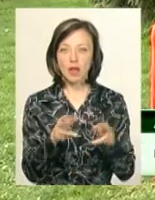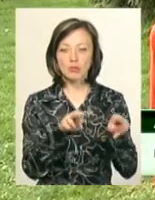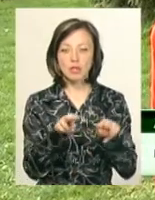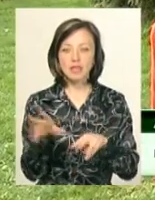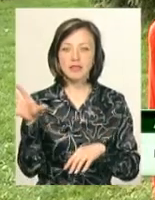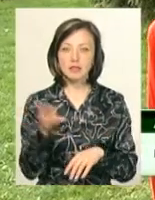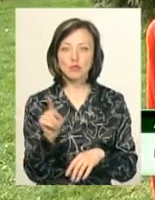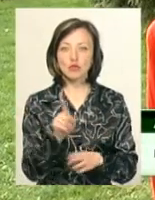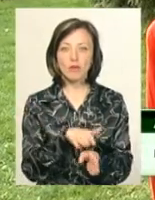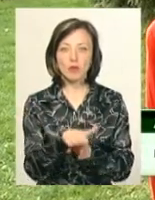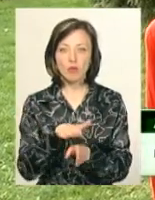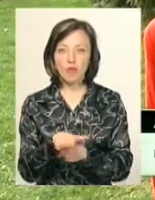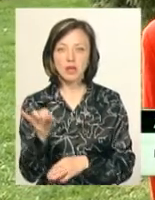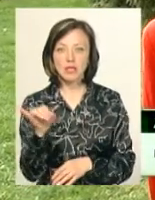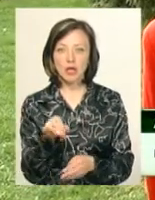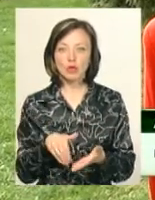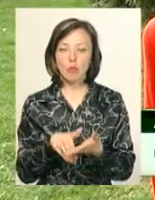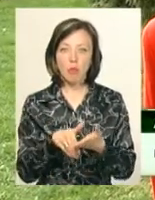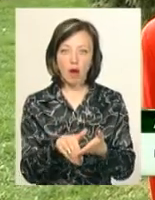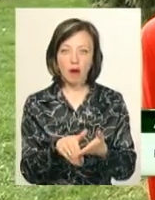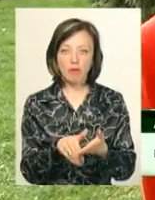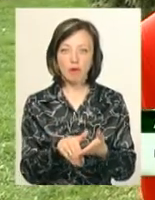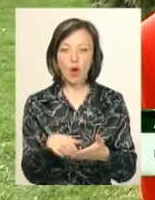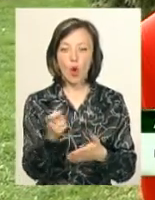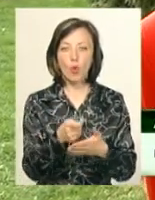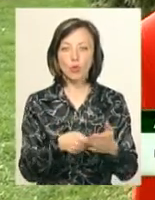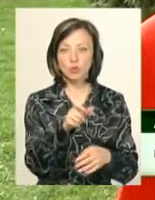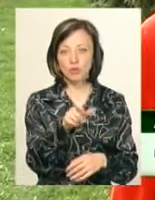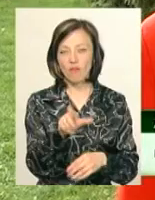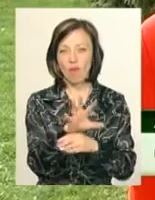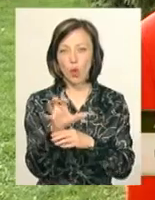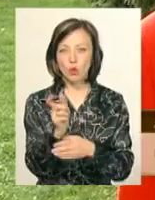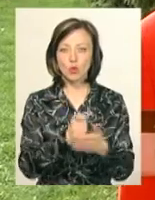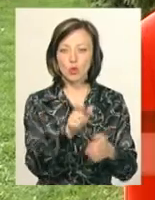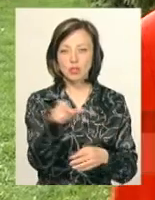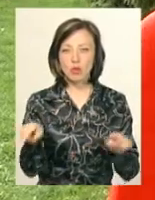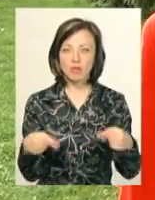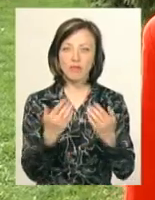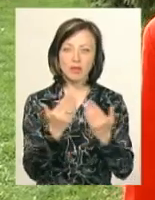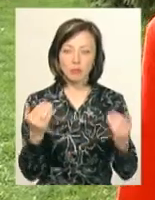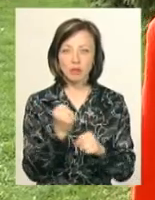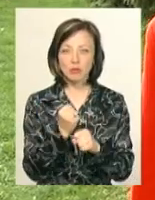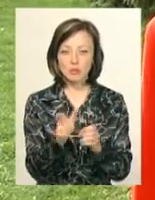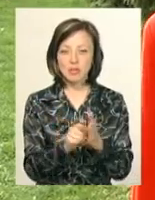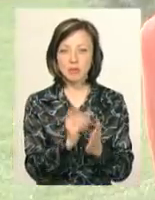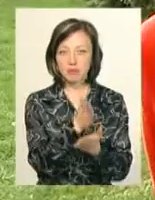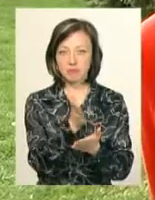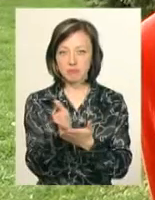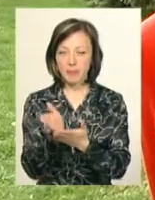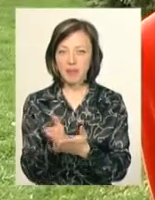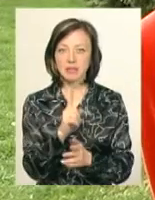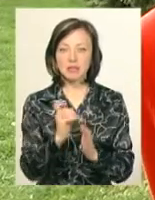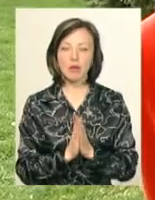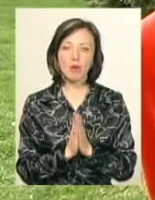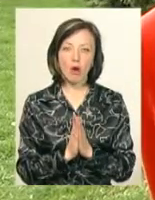всім, що відбувалося, і допомагав художникам, якби організовуючи їхні виставки, працюючи з ними безпосередньо. За